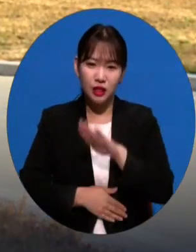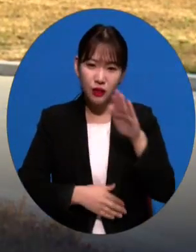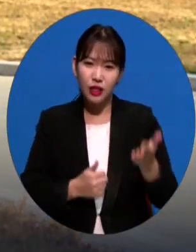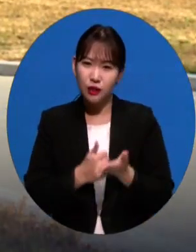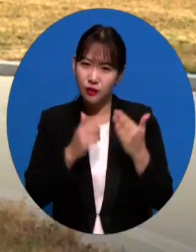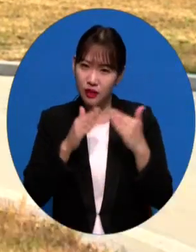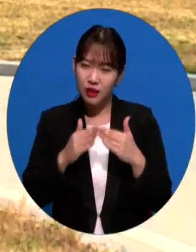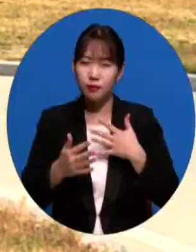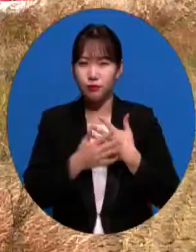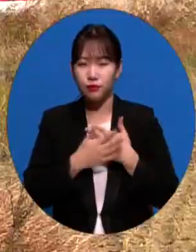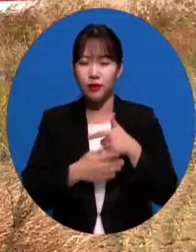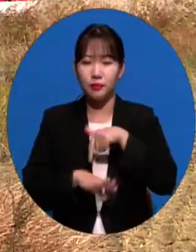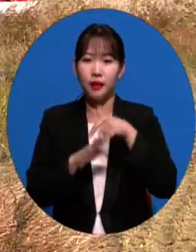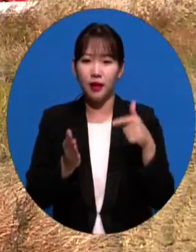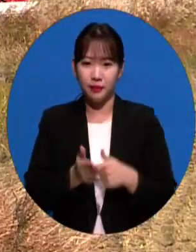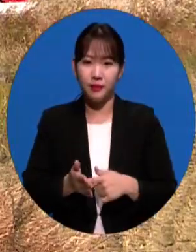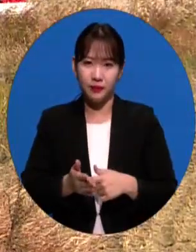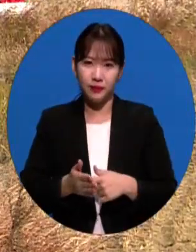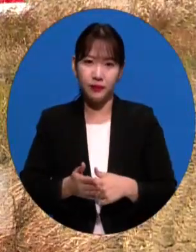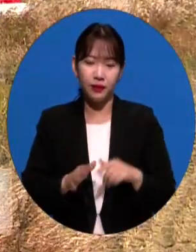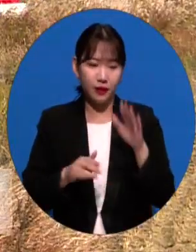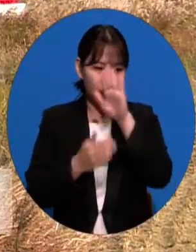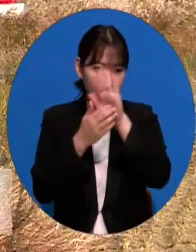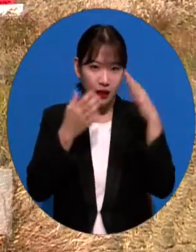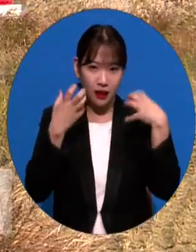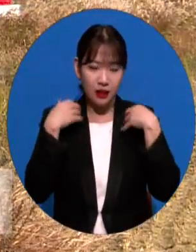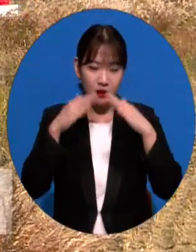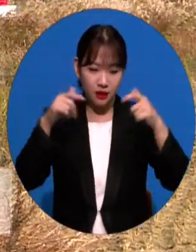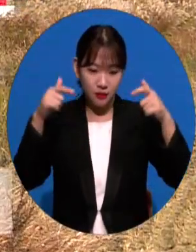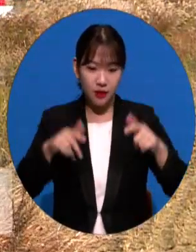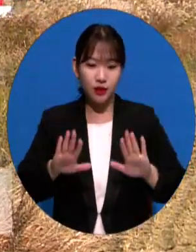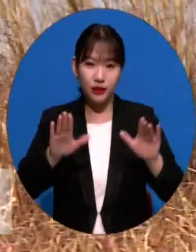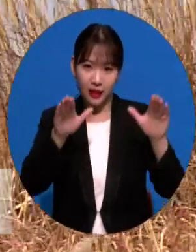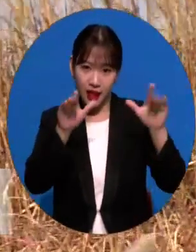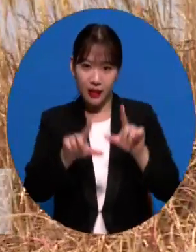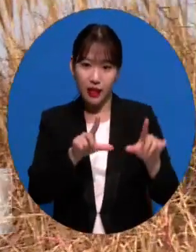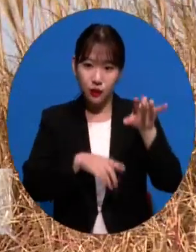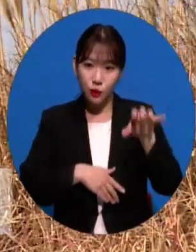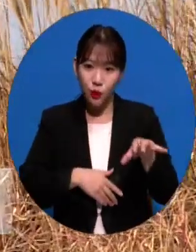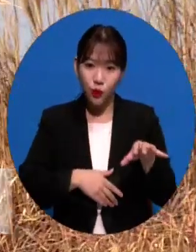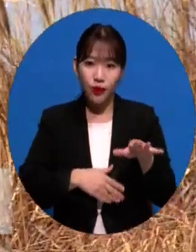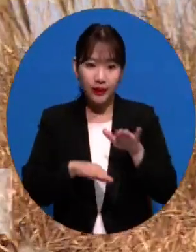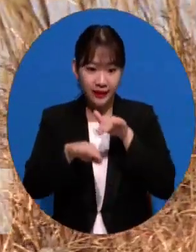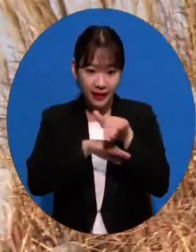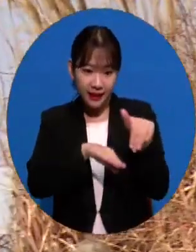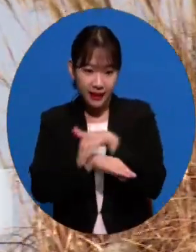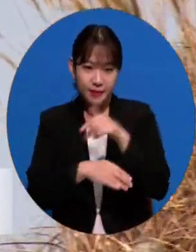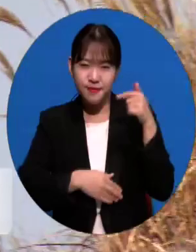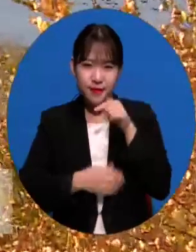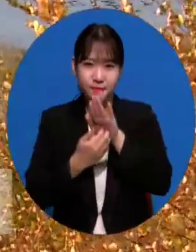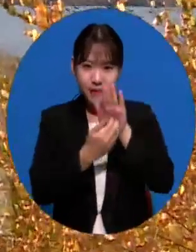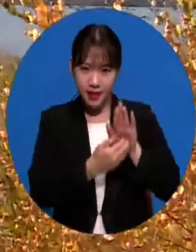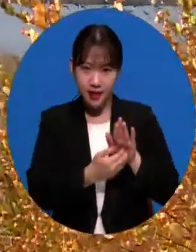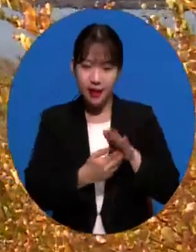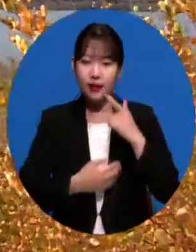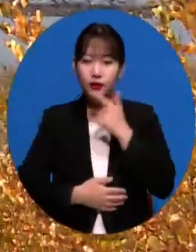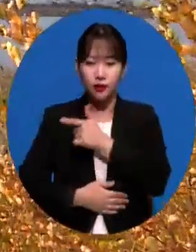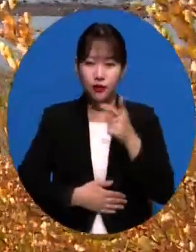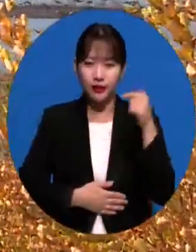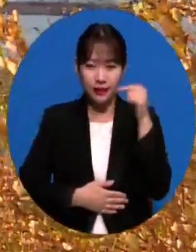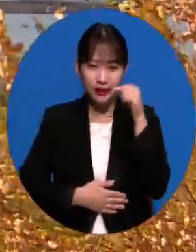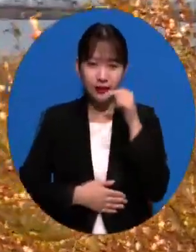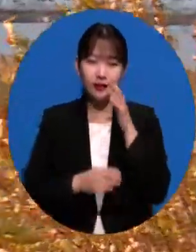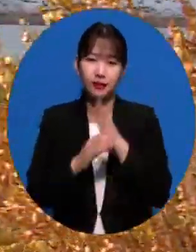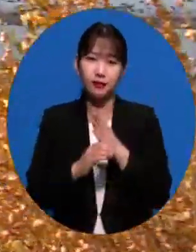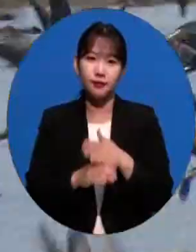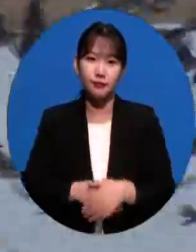항상 불안한 마음으로. 방역당국은 전남 지역 철새 도래지에 차량 출입을 철저하게 통제하는 등 방역을 강화하고